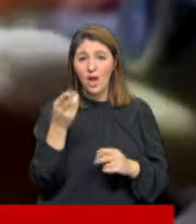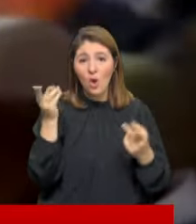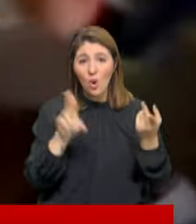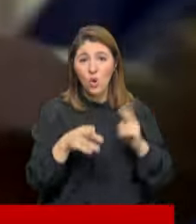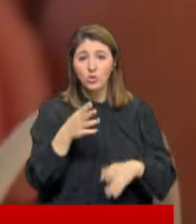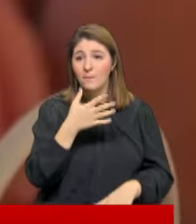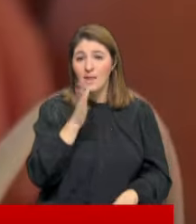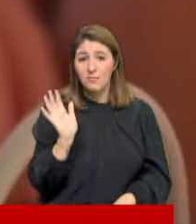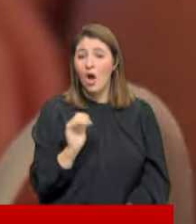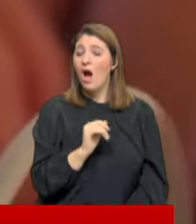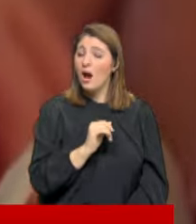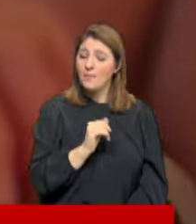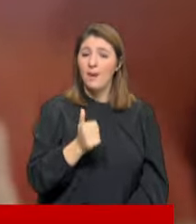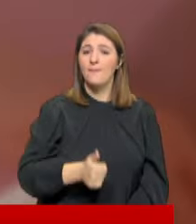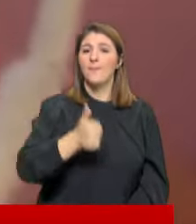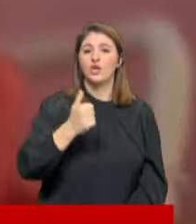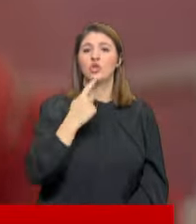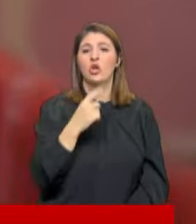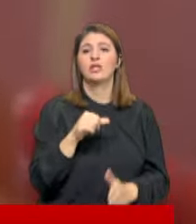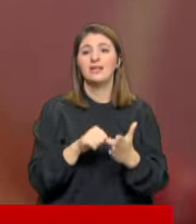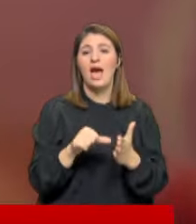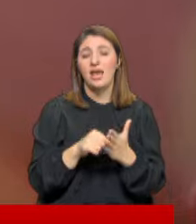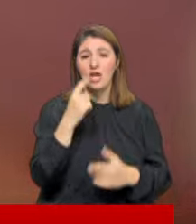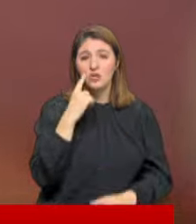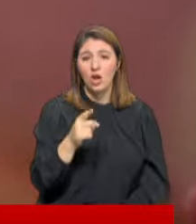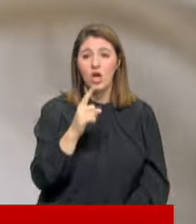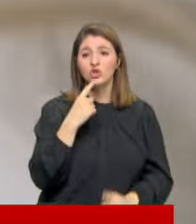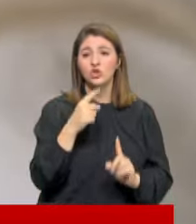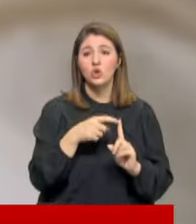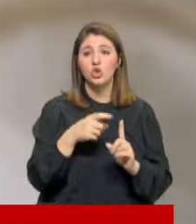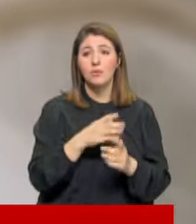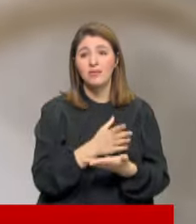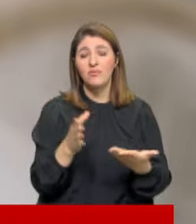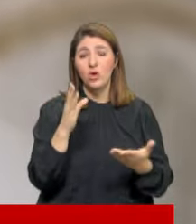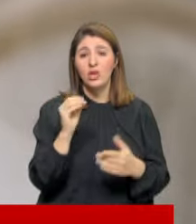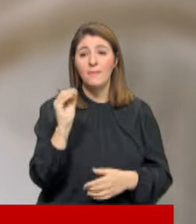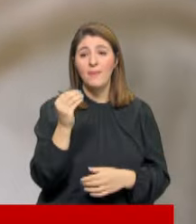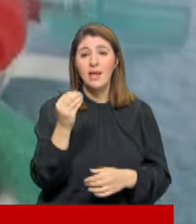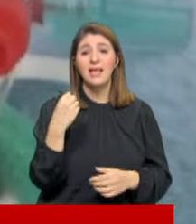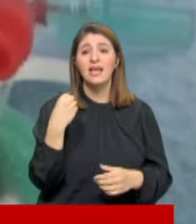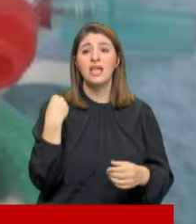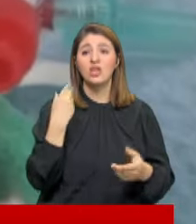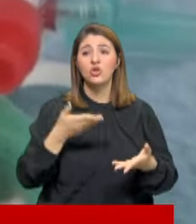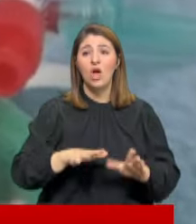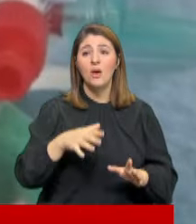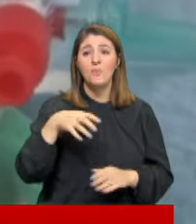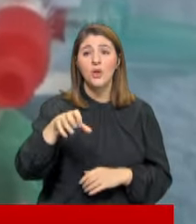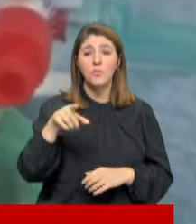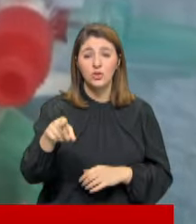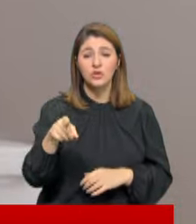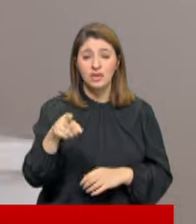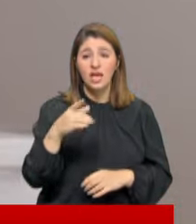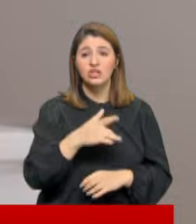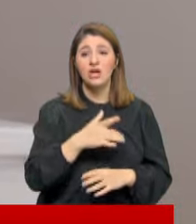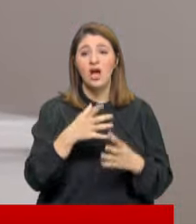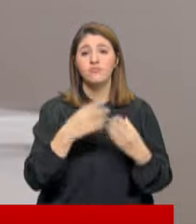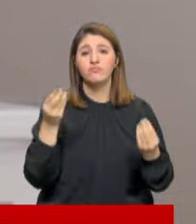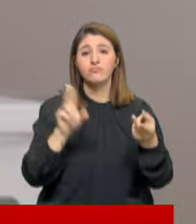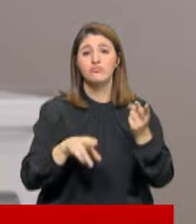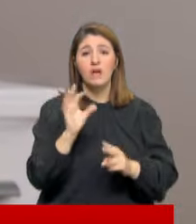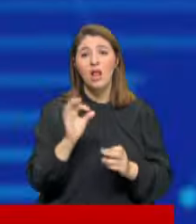katledildi bilinmiyor ama bakanın verdiği tarihlere göre soruşturma sürerken bebekler yeni doğan yoğun bakımlarında can